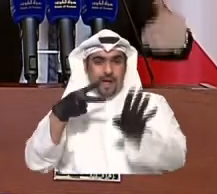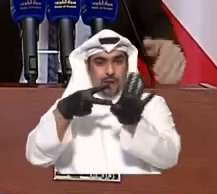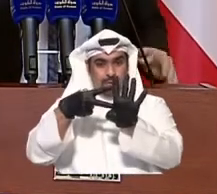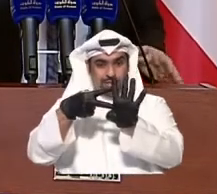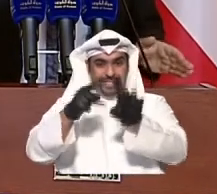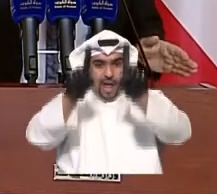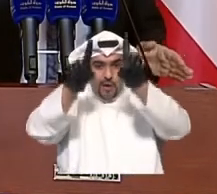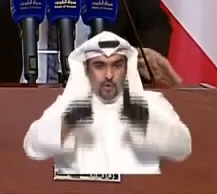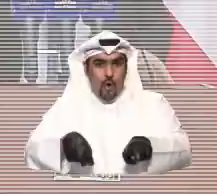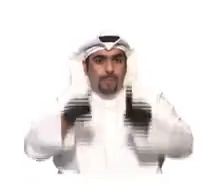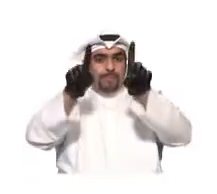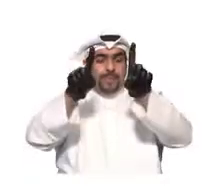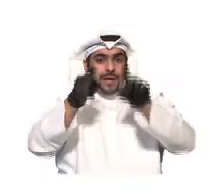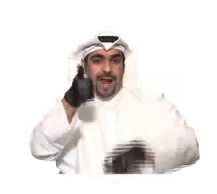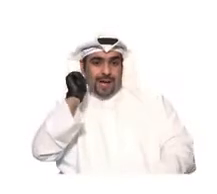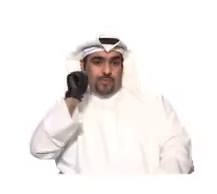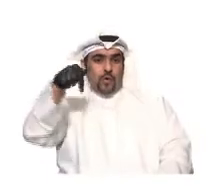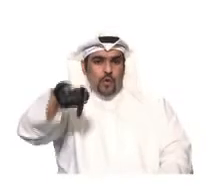الماضية تأكدت إصابة عدد